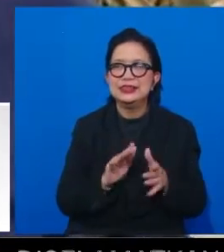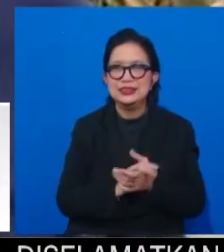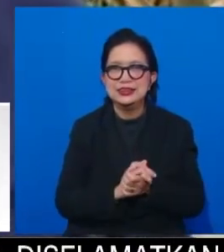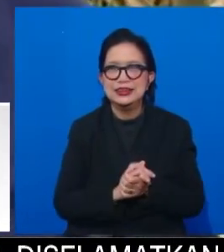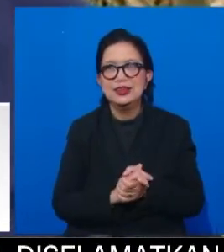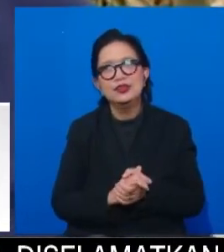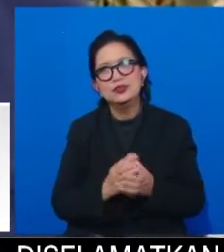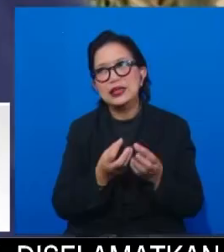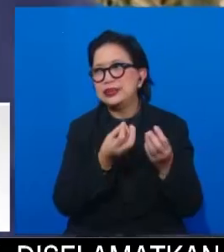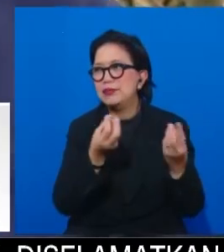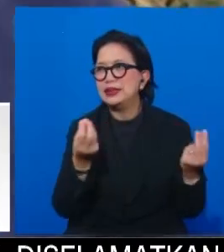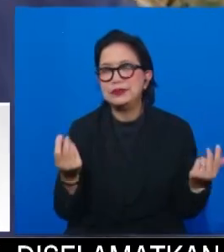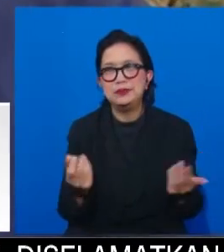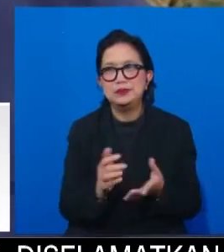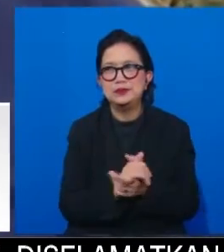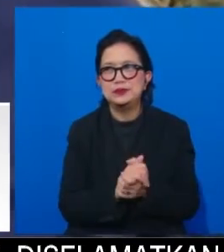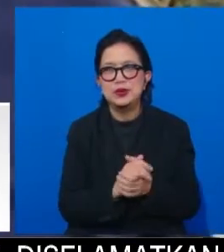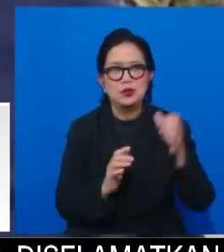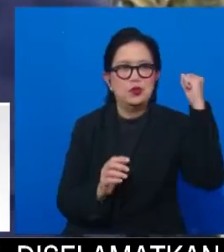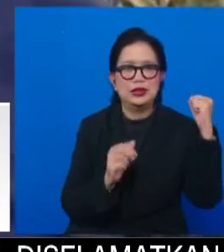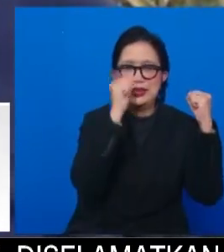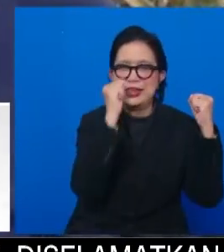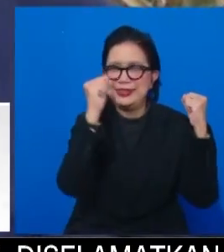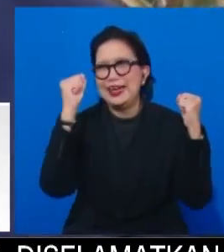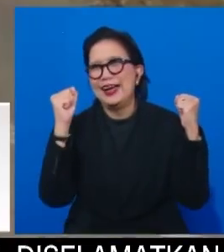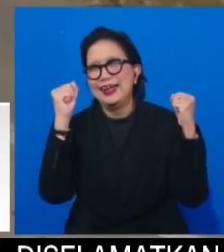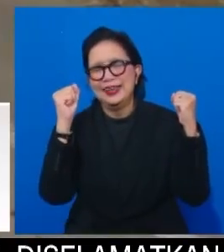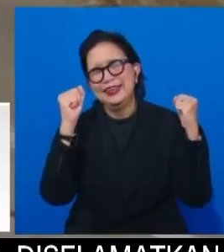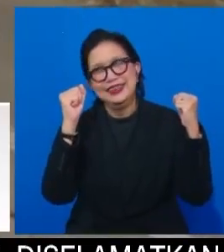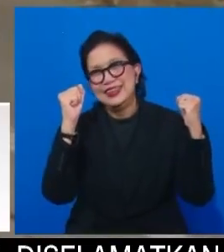bahan buat kayak tiang-tiangnya.